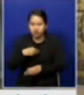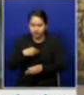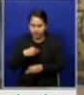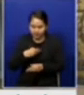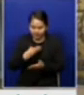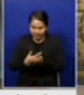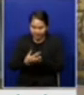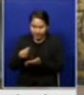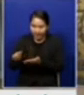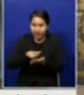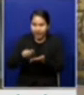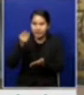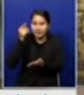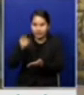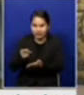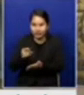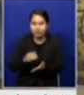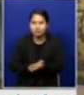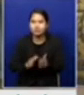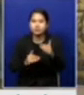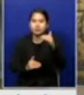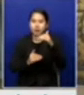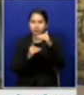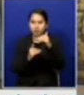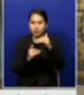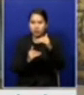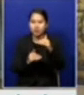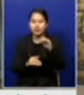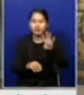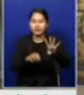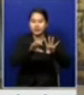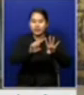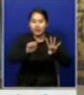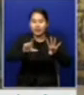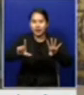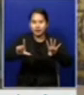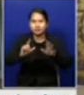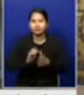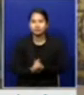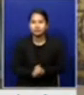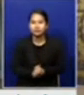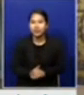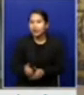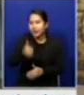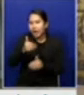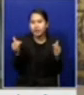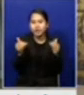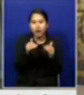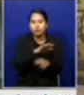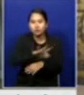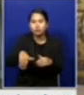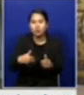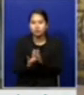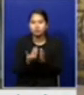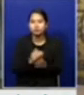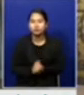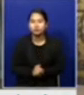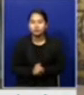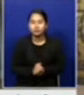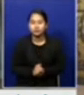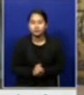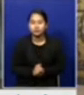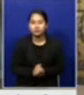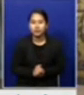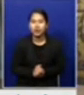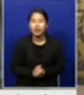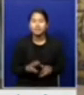าณ400,000 ล้านได้หมดทุกคนครับเพราะฉะนั้นปัญหาที่เกิดขึ้นนี้แน่นอนครับ